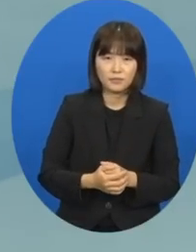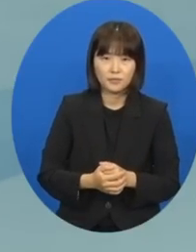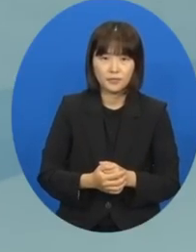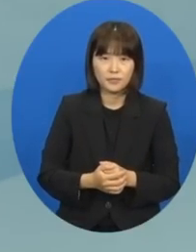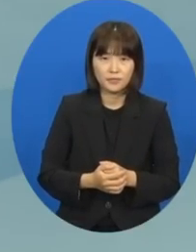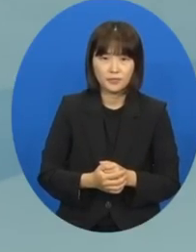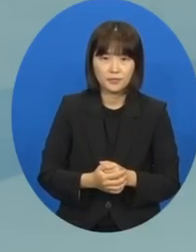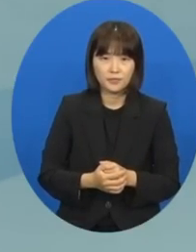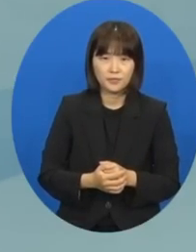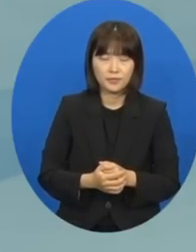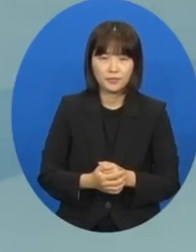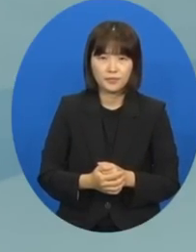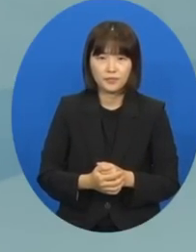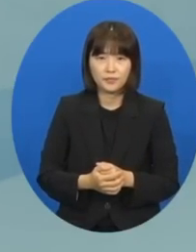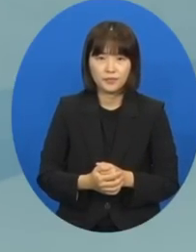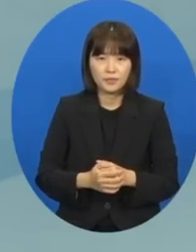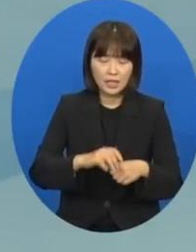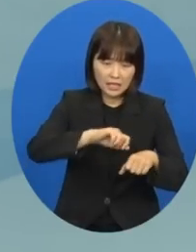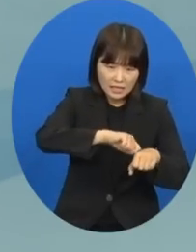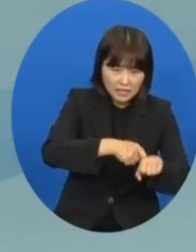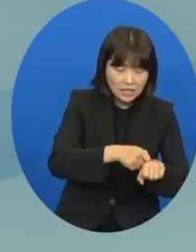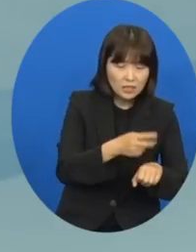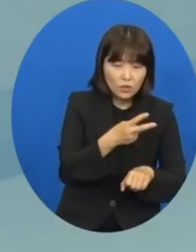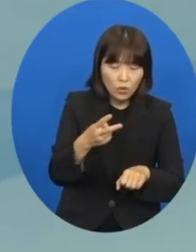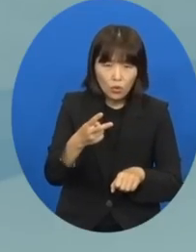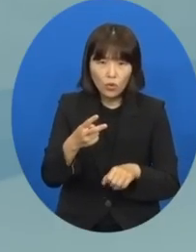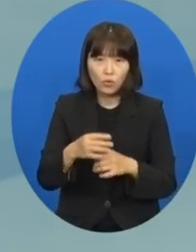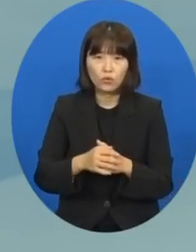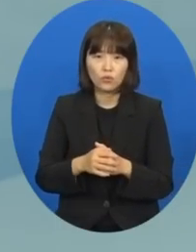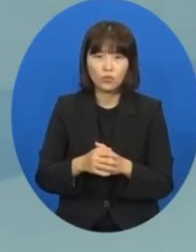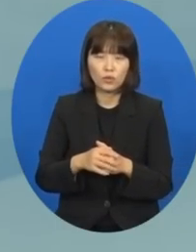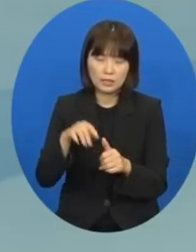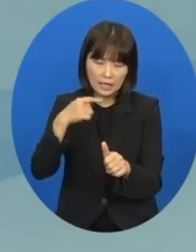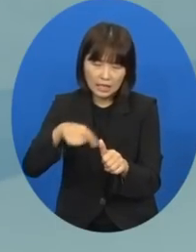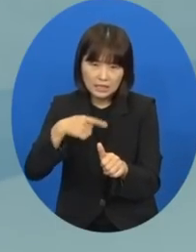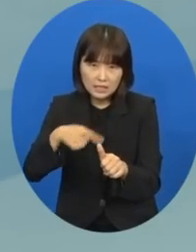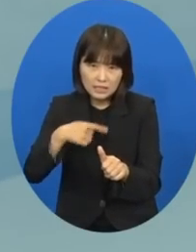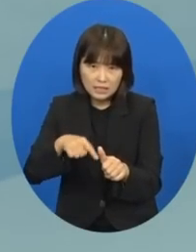영어로는 discipline이라고 하는데요, 훈계하다 혹은 훈육시키다 혹은